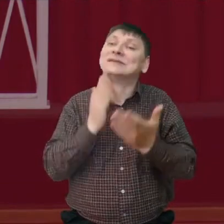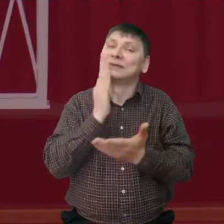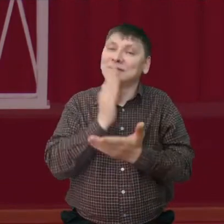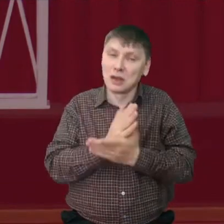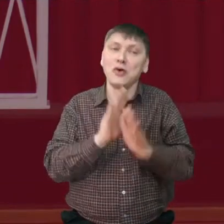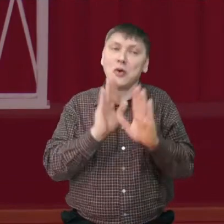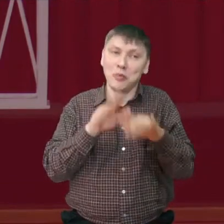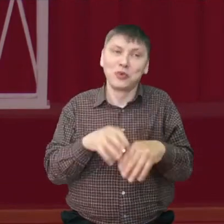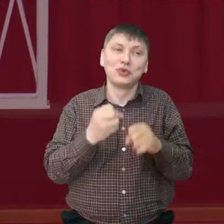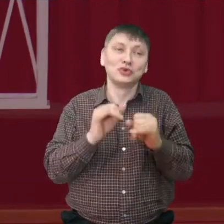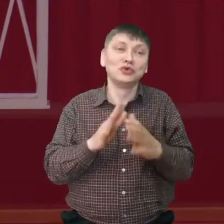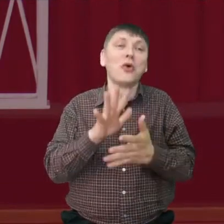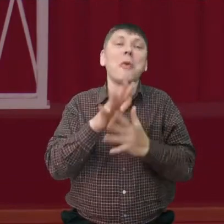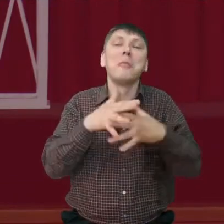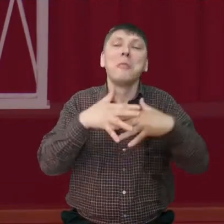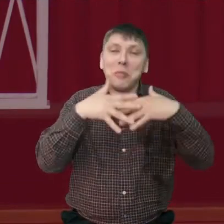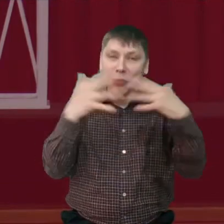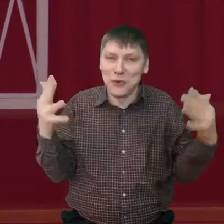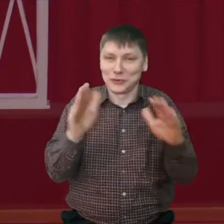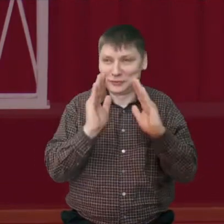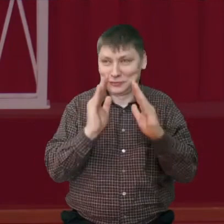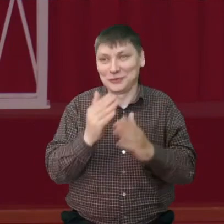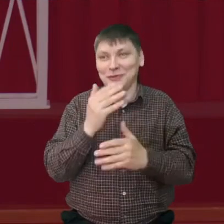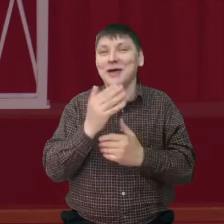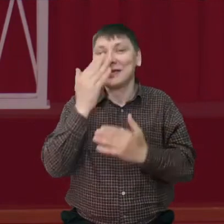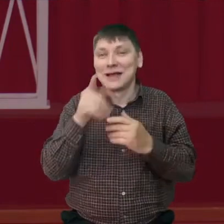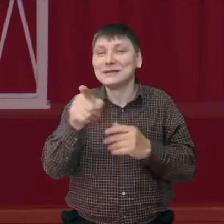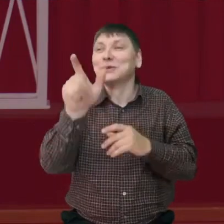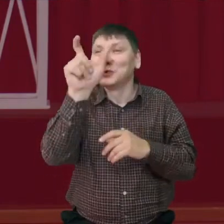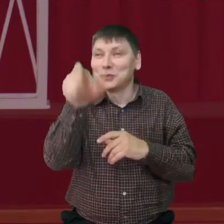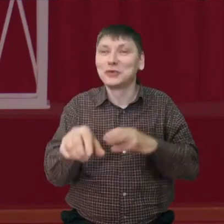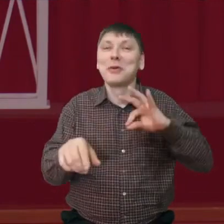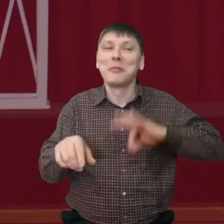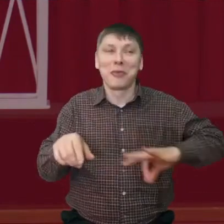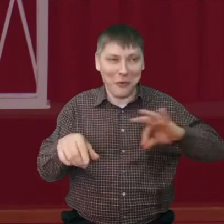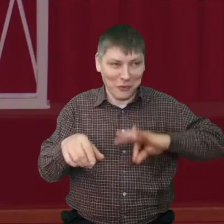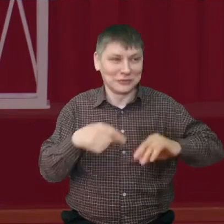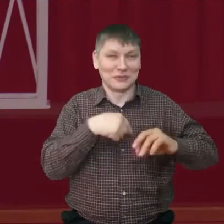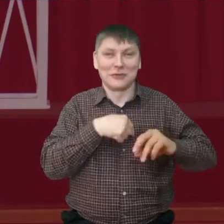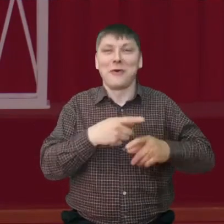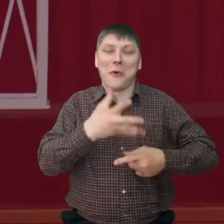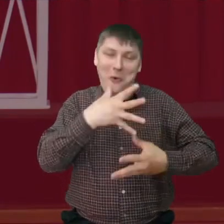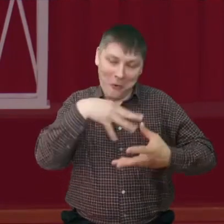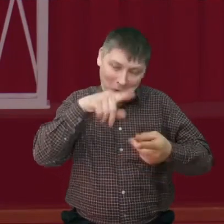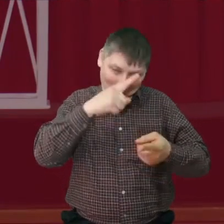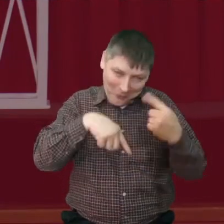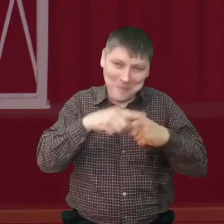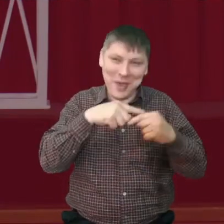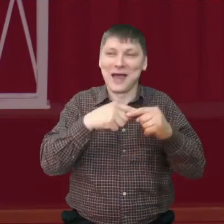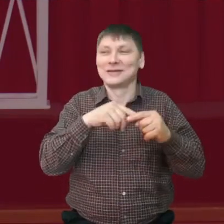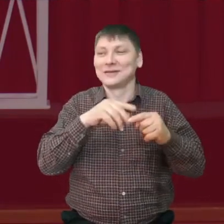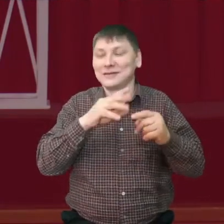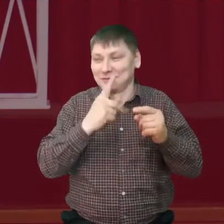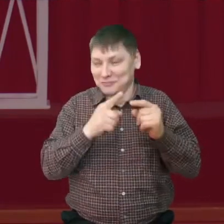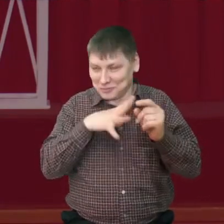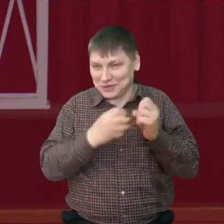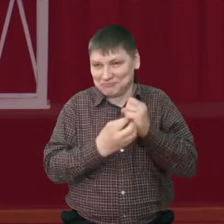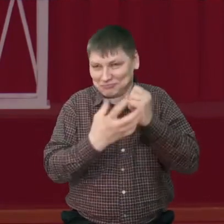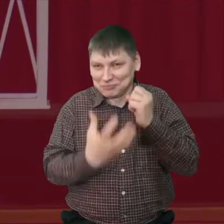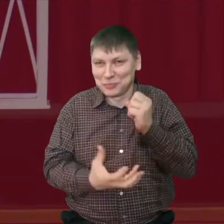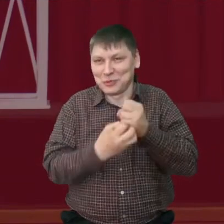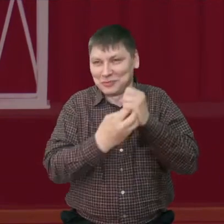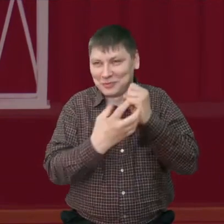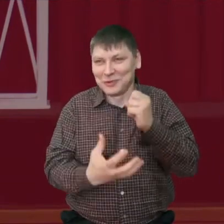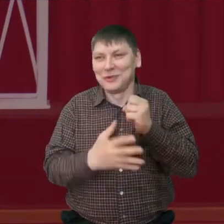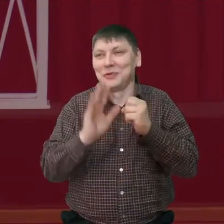дальше умножался, чтобы, если им пользуются, его срывают, он вновь и вновь вырастал, чтобы и дальше пользовались, и мы могли таким